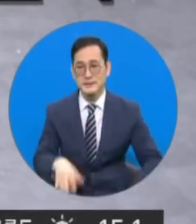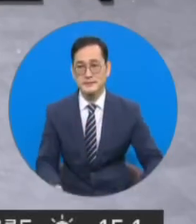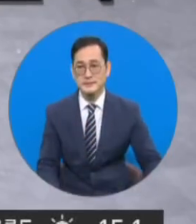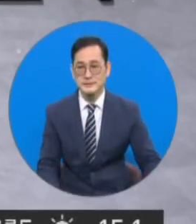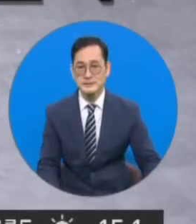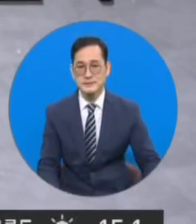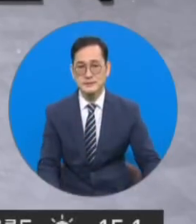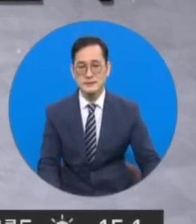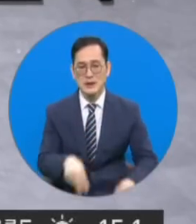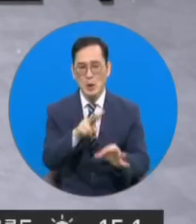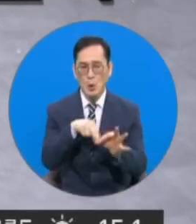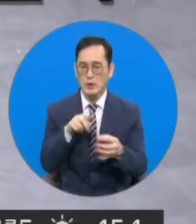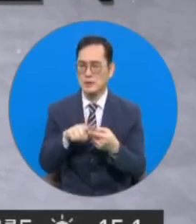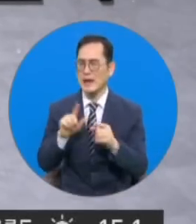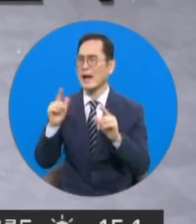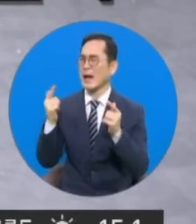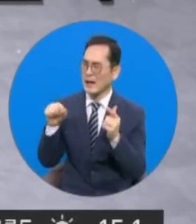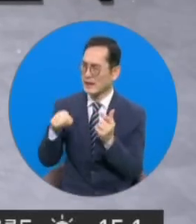코인 해명했지만